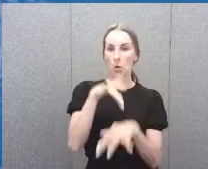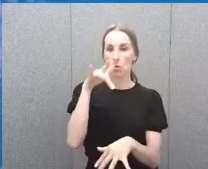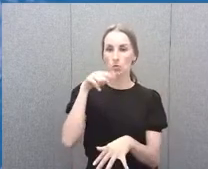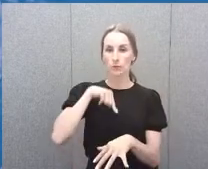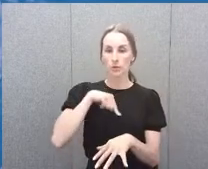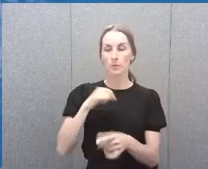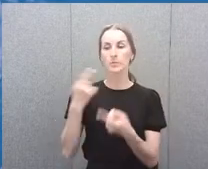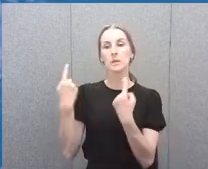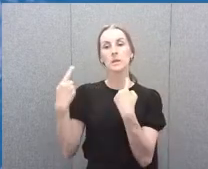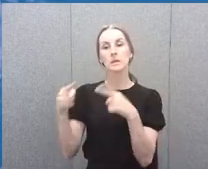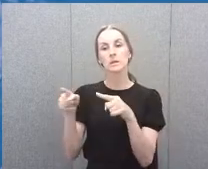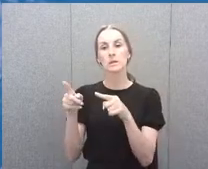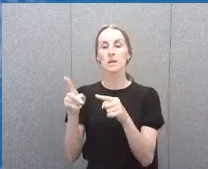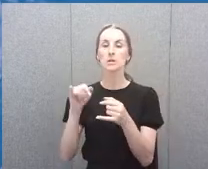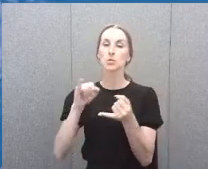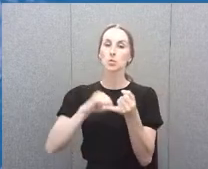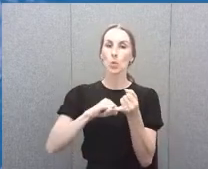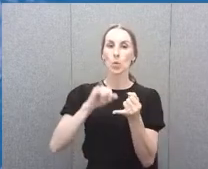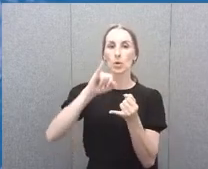Юлия Слуцкая,